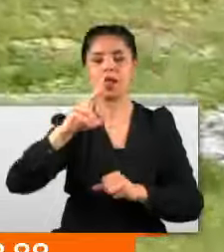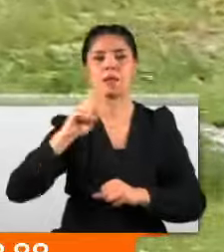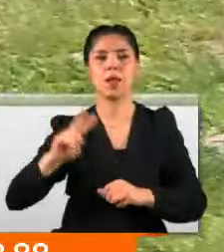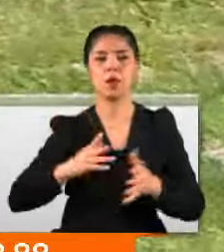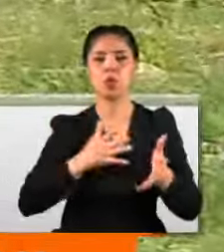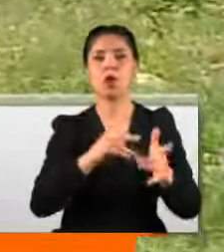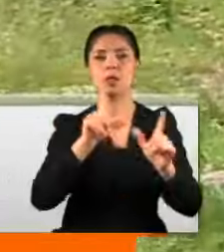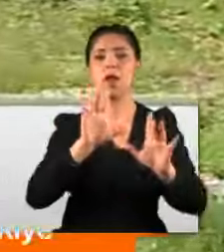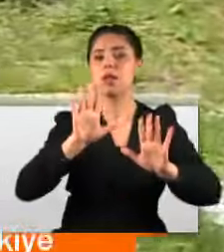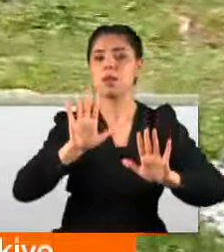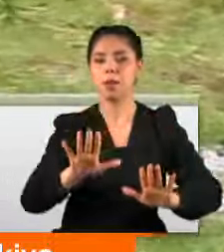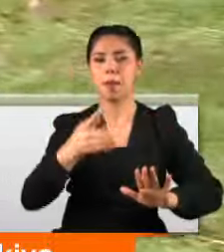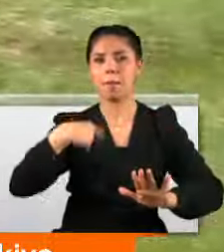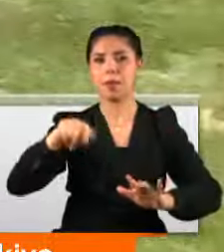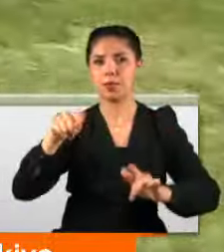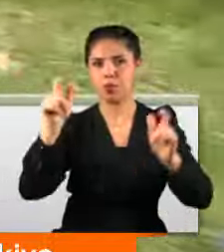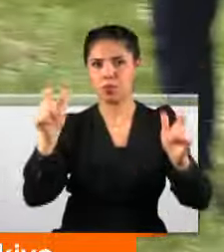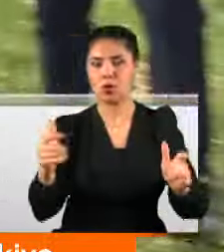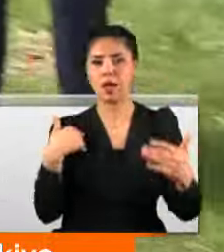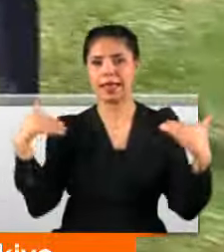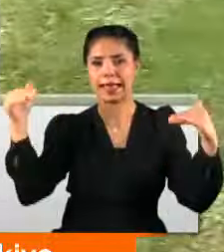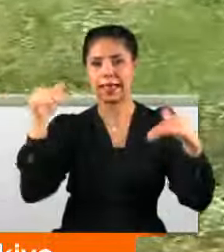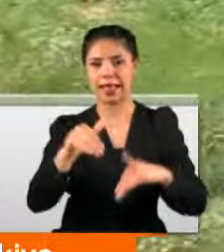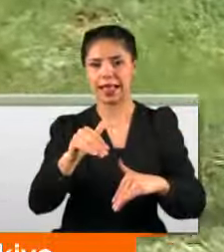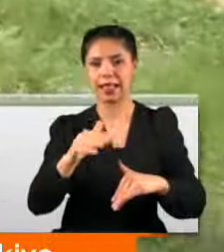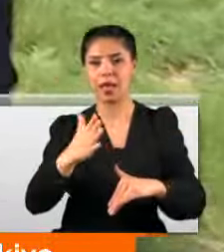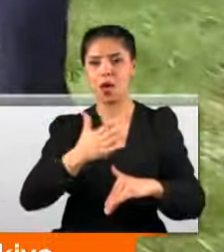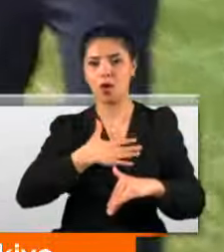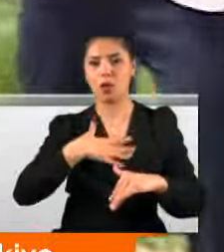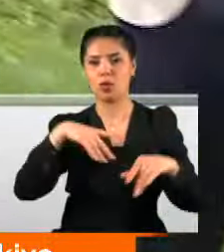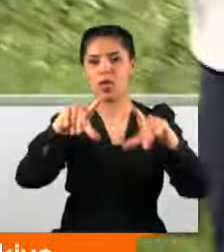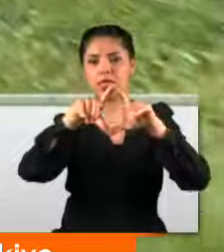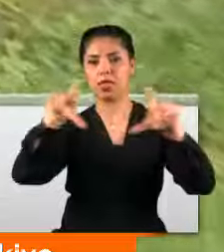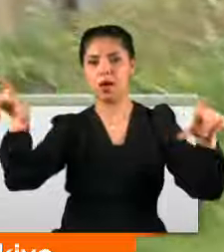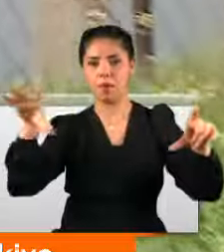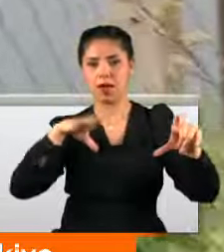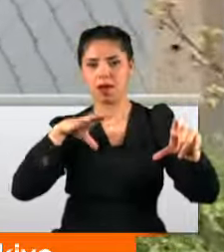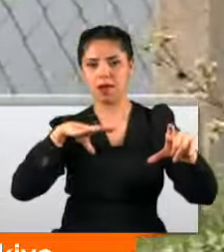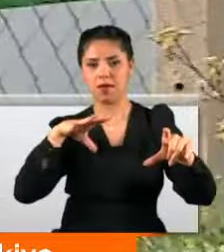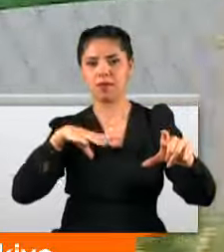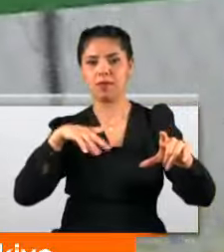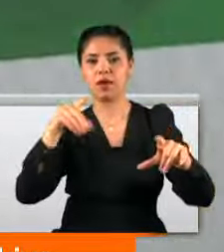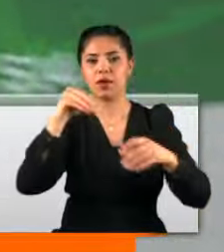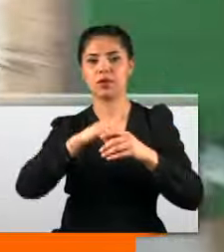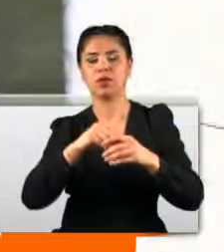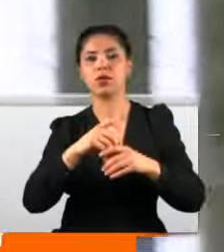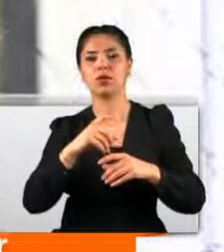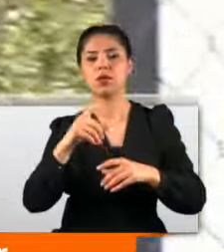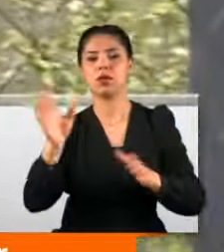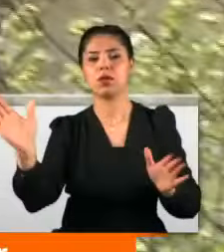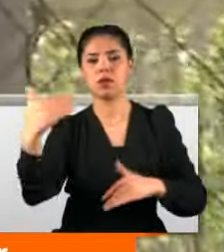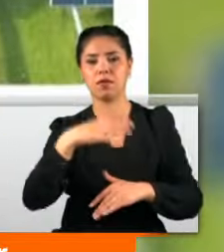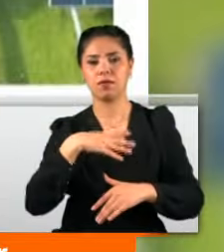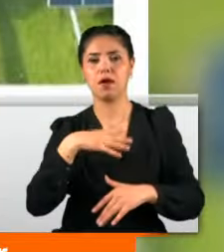gerekiyordu ancak biz buraya kadar geldik önünde sadece bir tabela içinde bir konteyner ve sadece